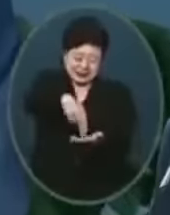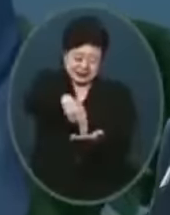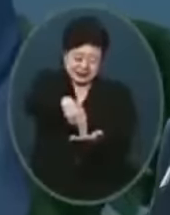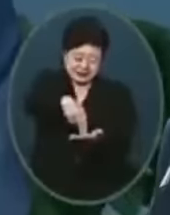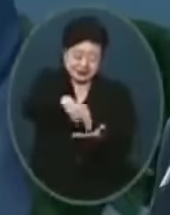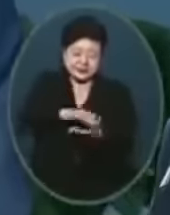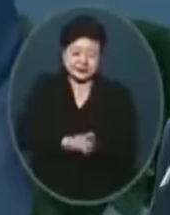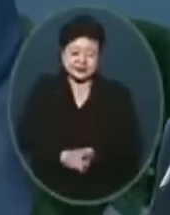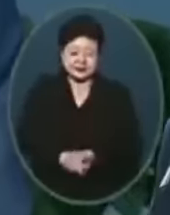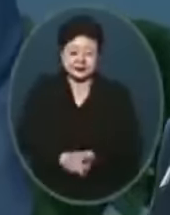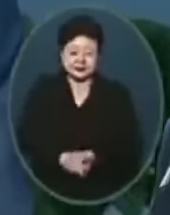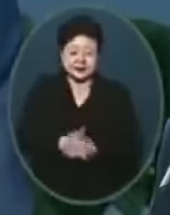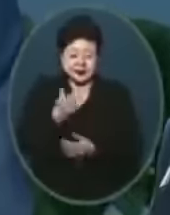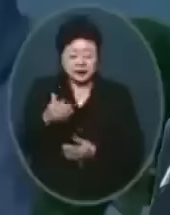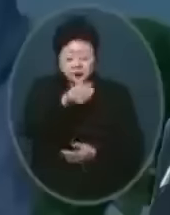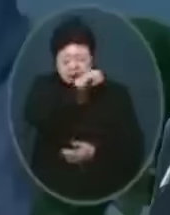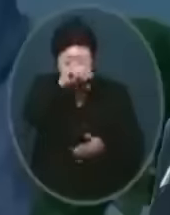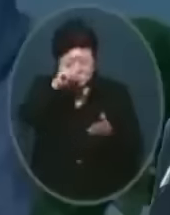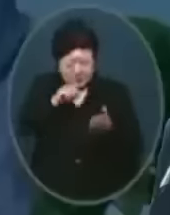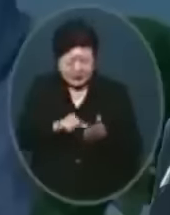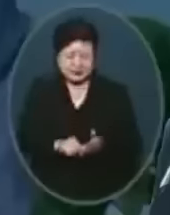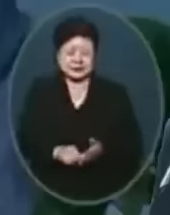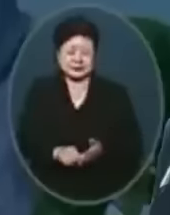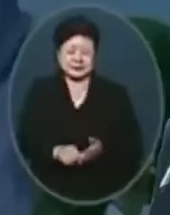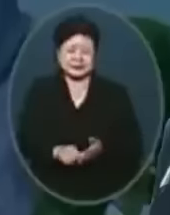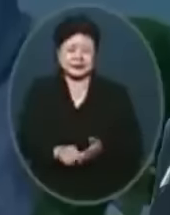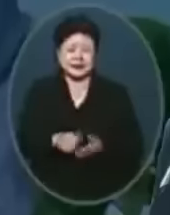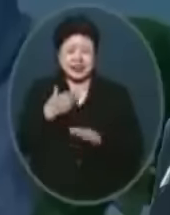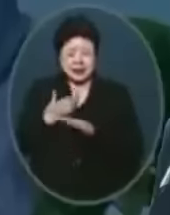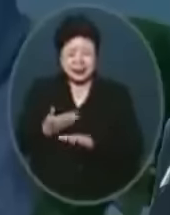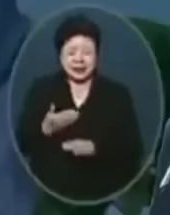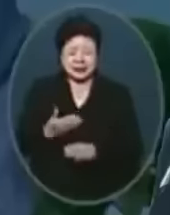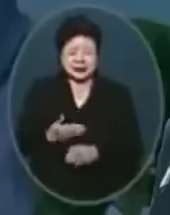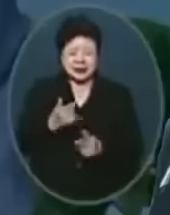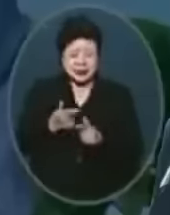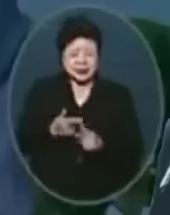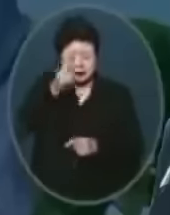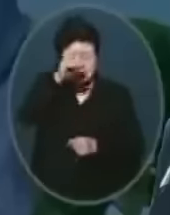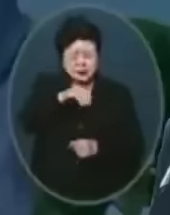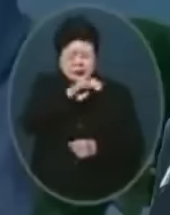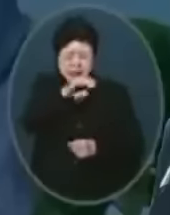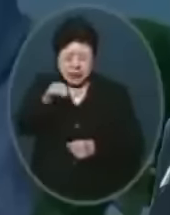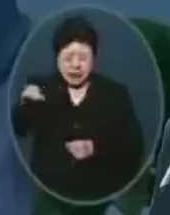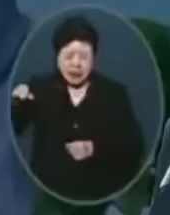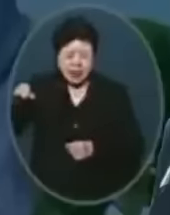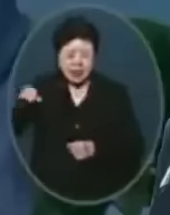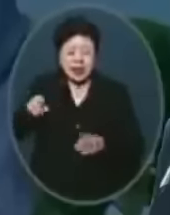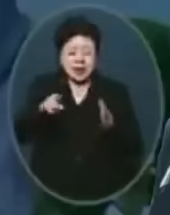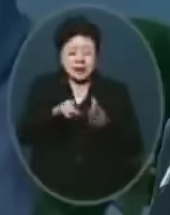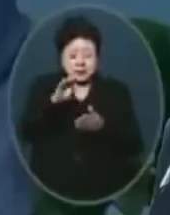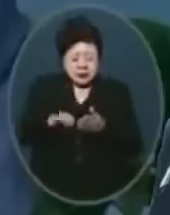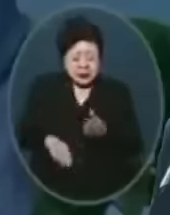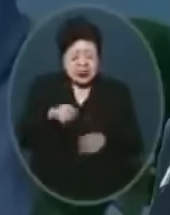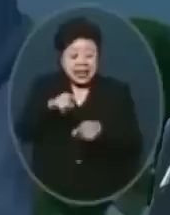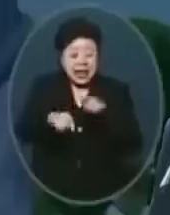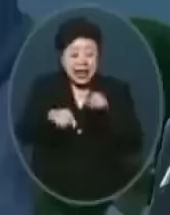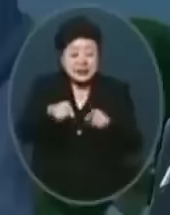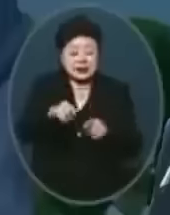바랍니다. 여러분 인생이 달라지는 것은 예수 십자가 밑에 나가서